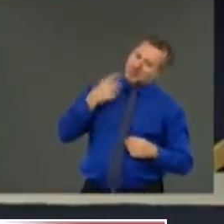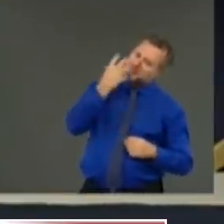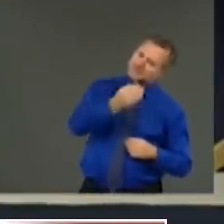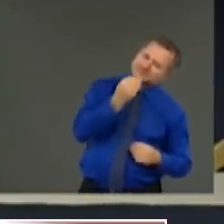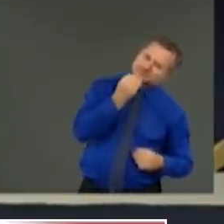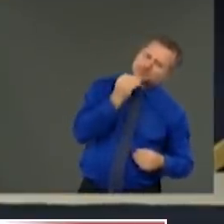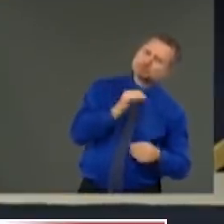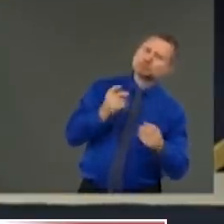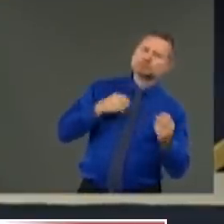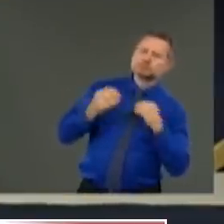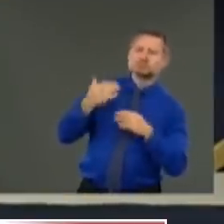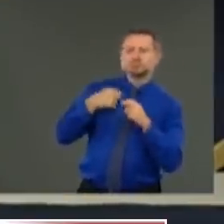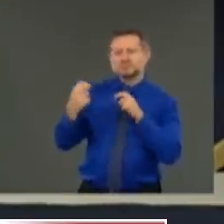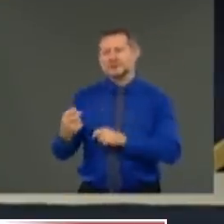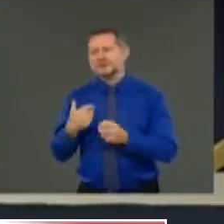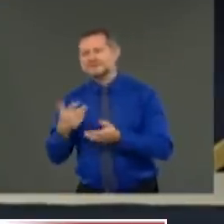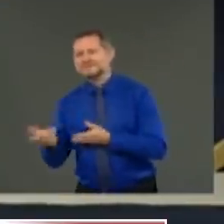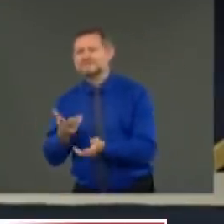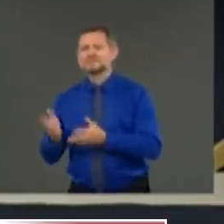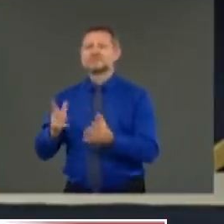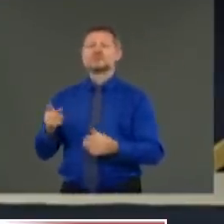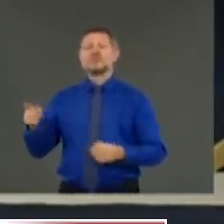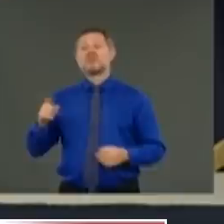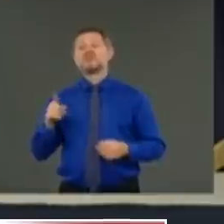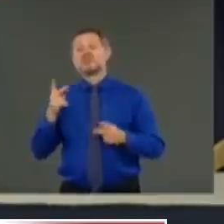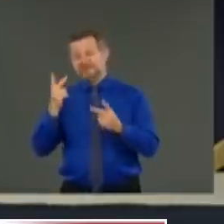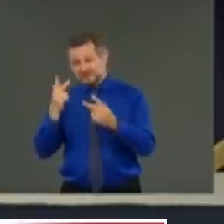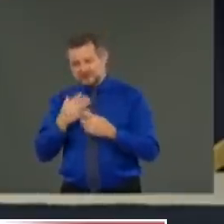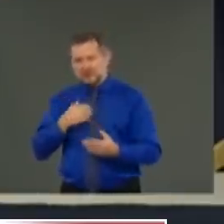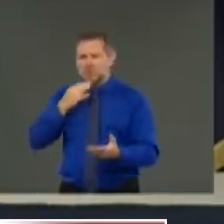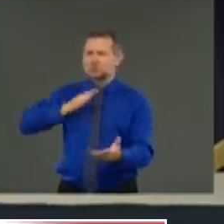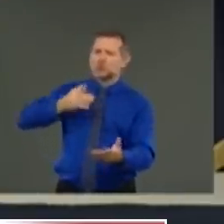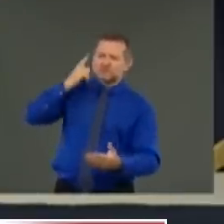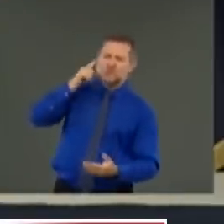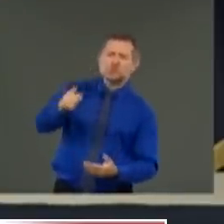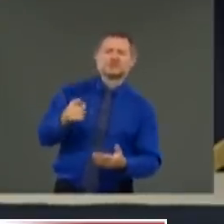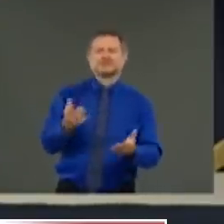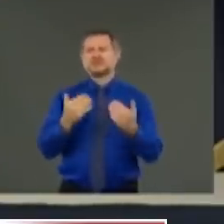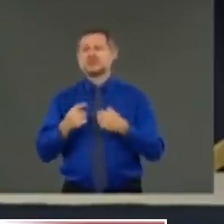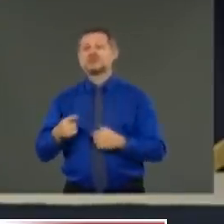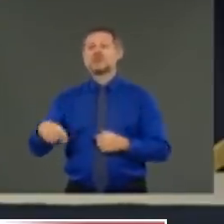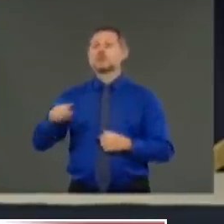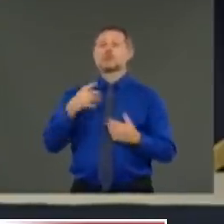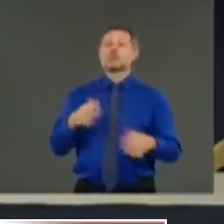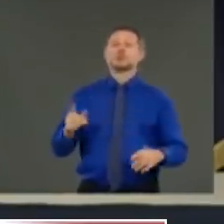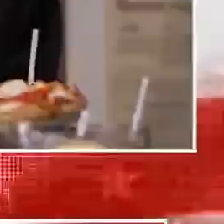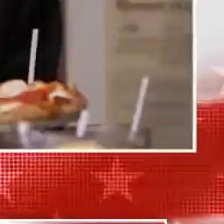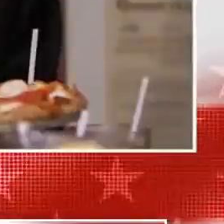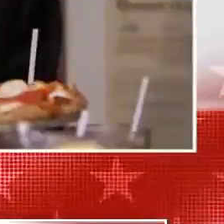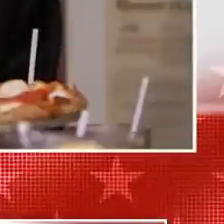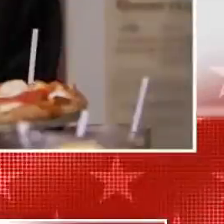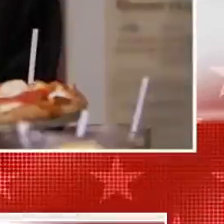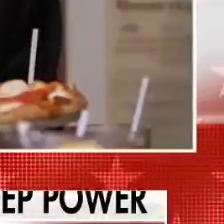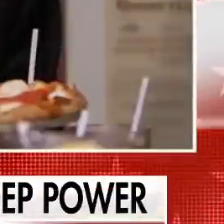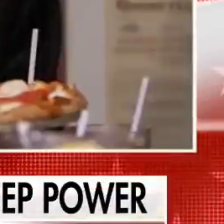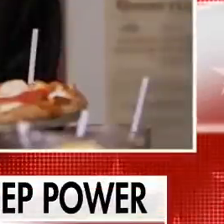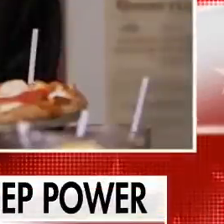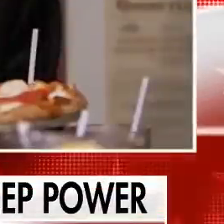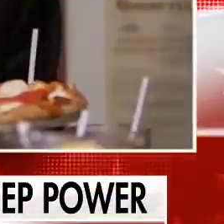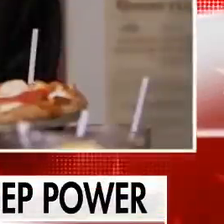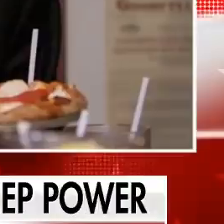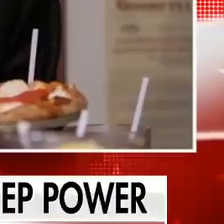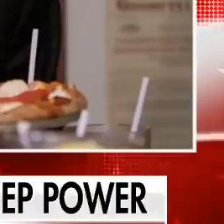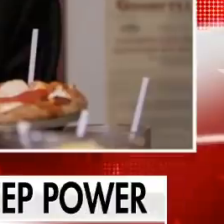выпивка. Приезжайте, я состряпаю что-нибудь. Сейчас они не вернутся. Как трогательно,